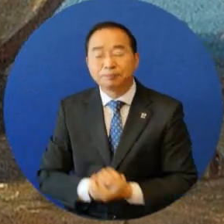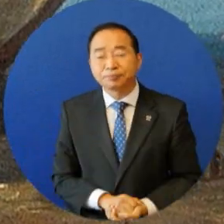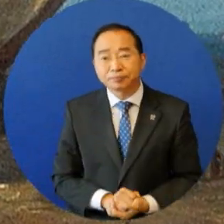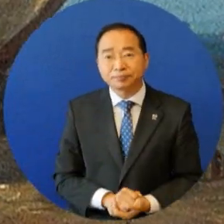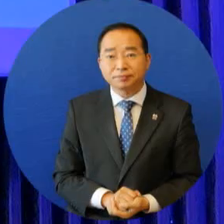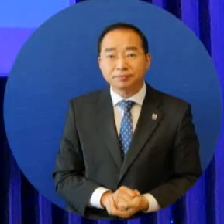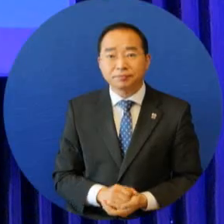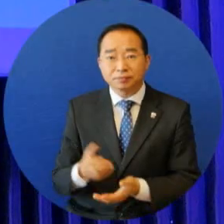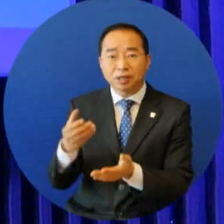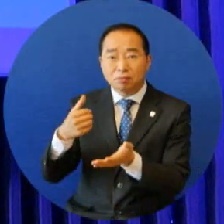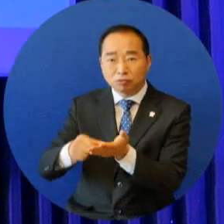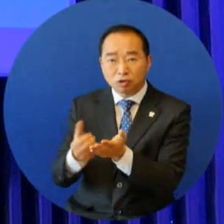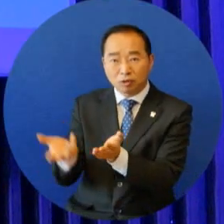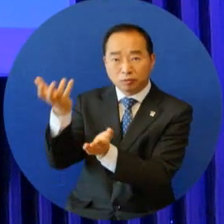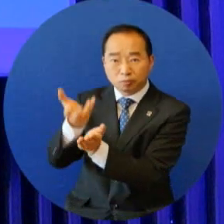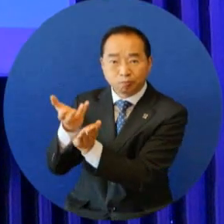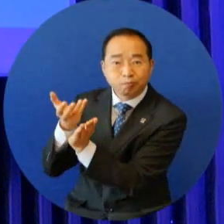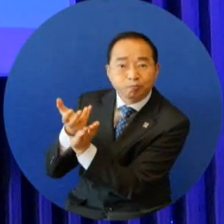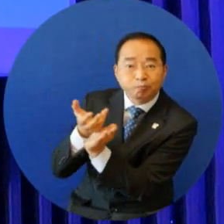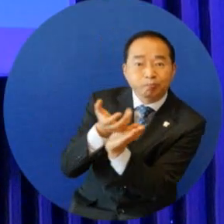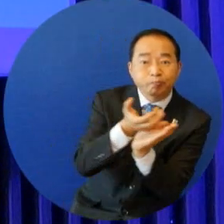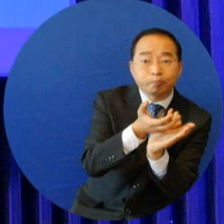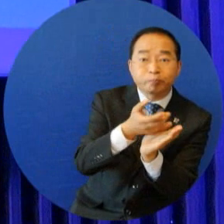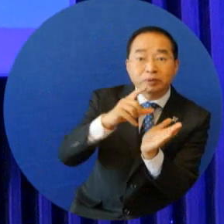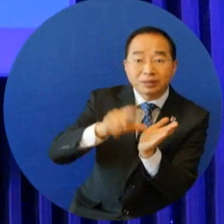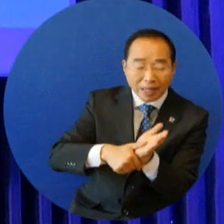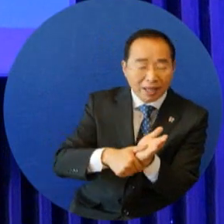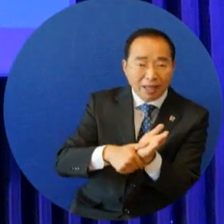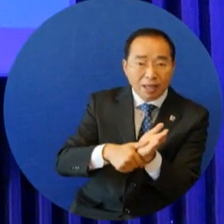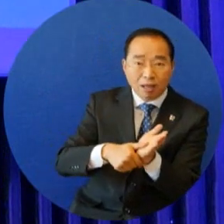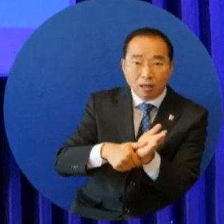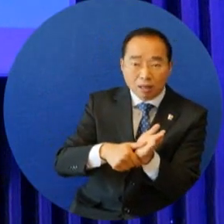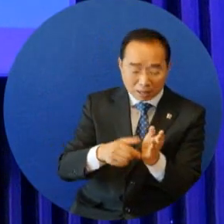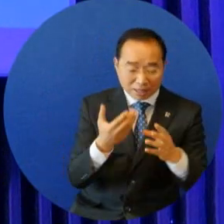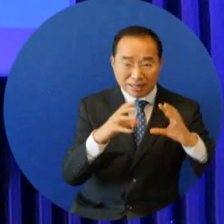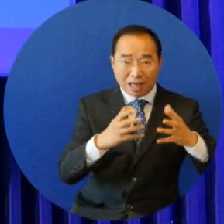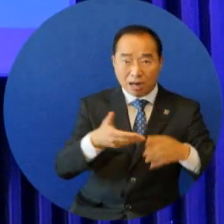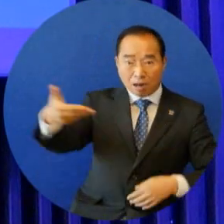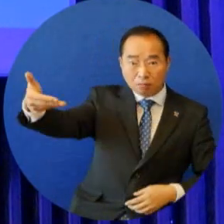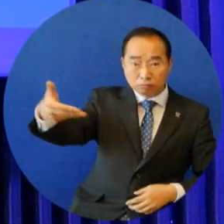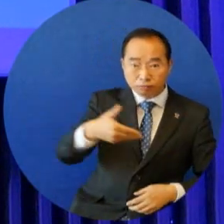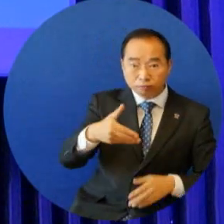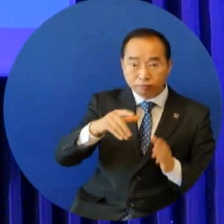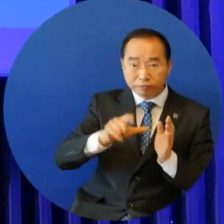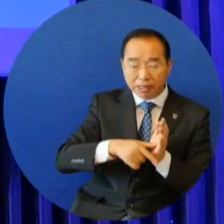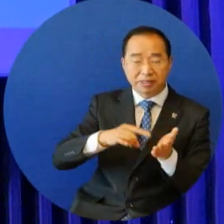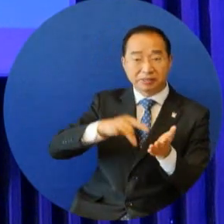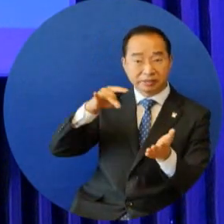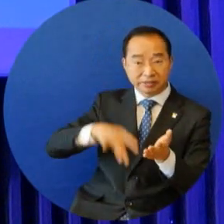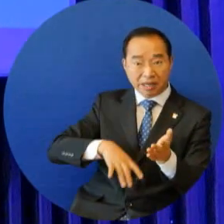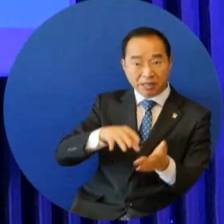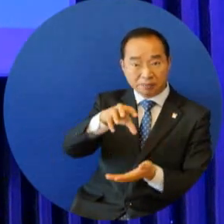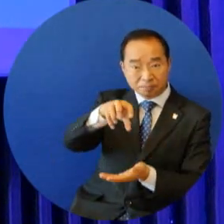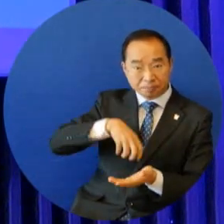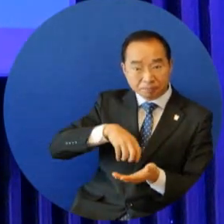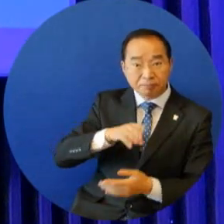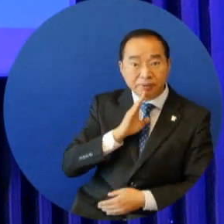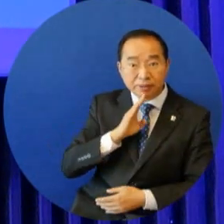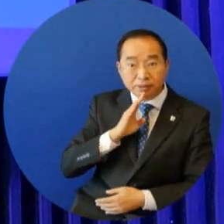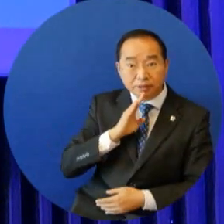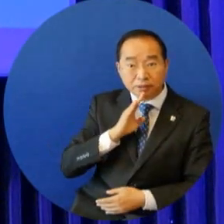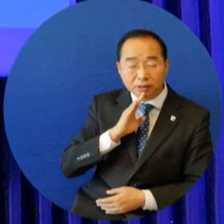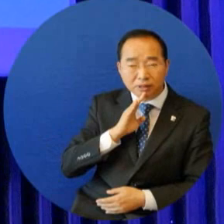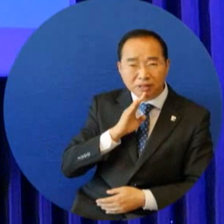화물선은 다른 나라를 통행하거나 할 적에 다른 나라에서 통행세나 관세를 받을 적에